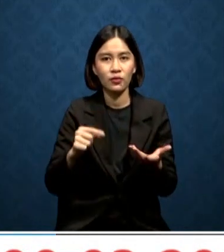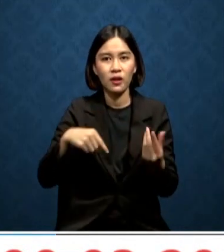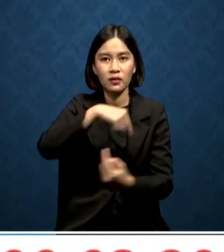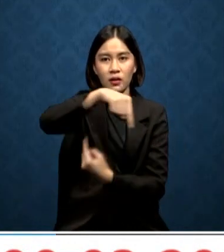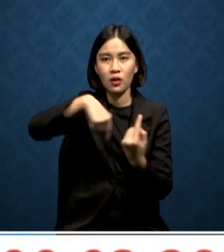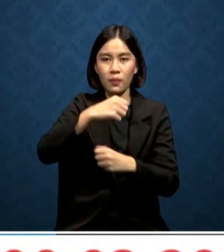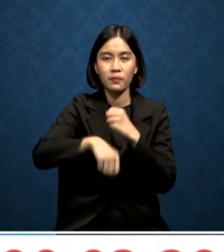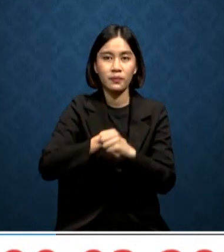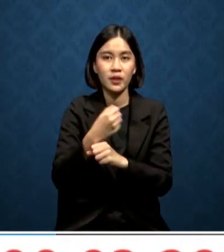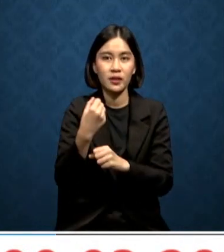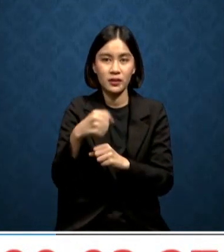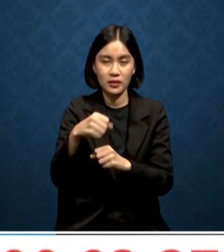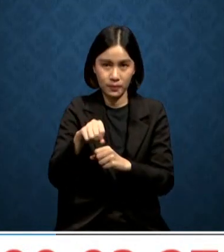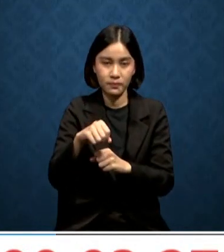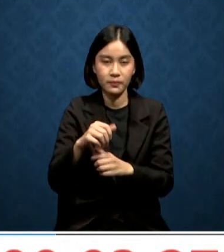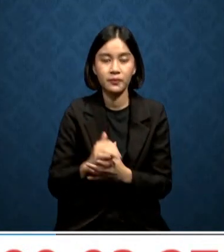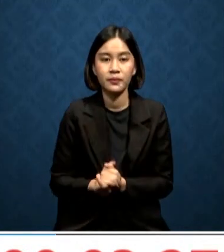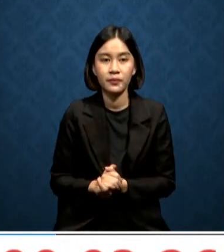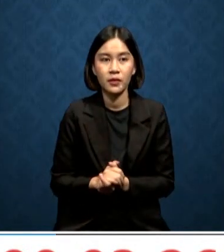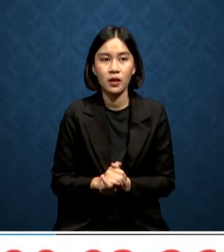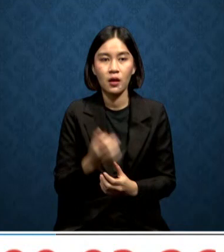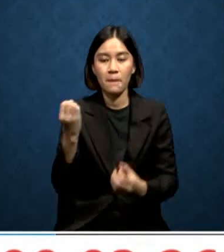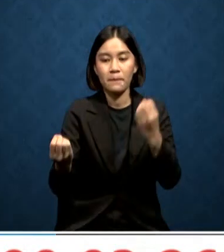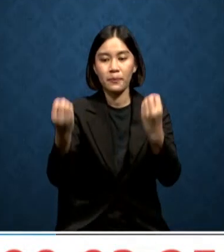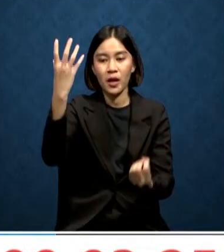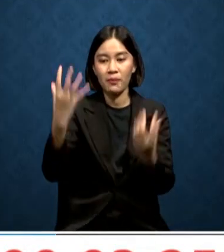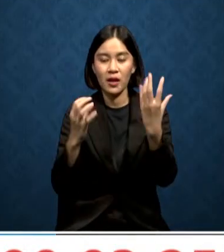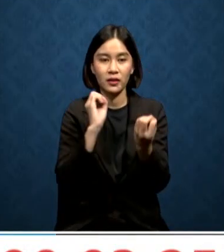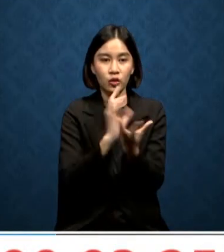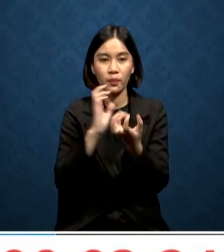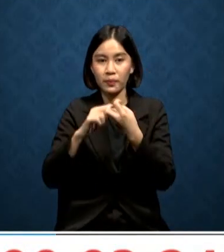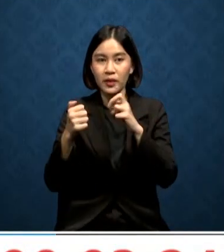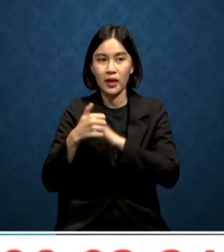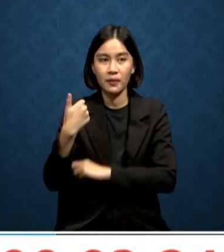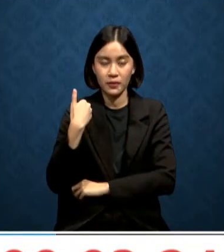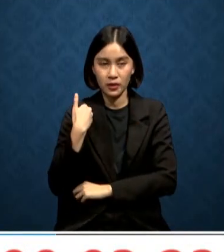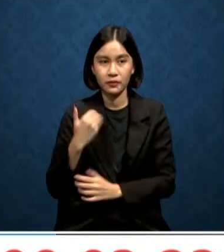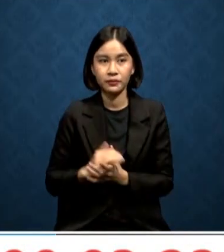10ปีนะครับที่ป่าไม้ถูกทำลายนะครับ